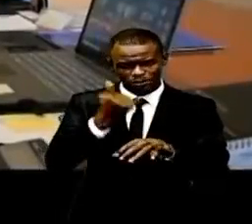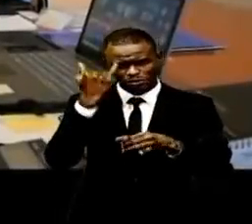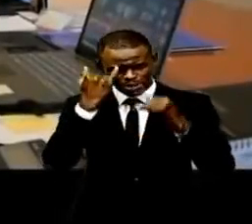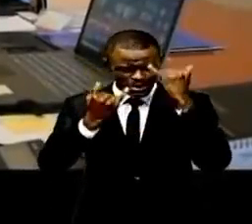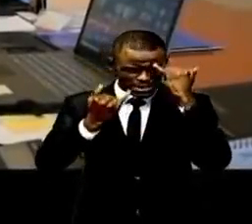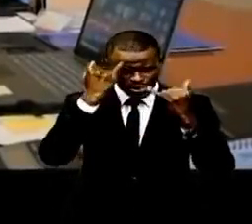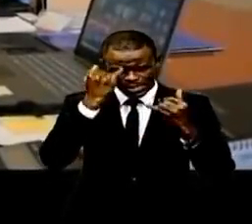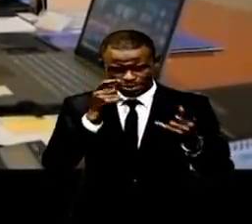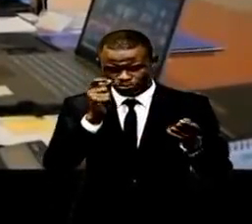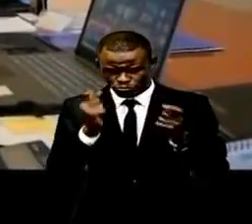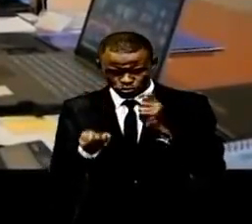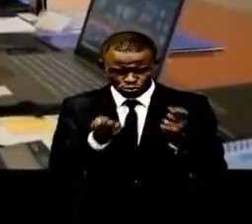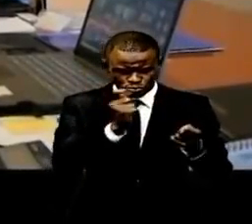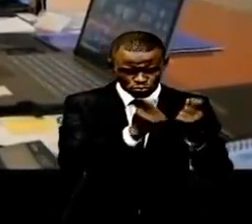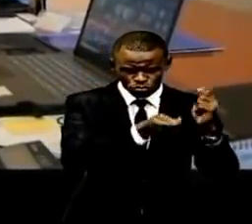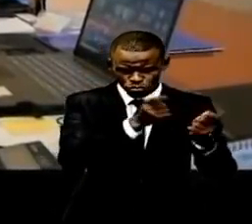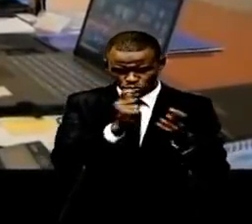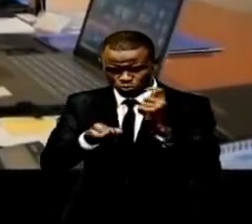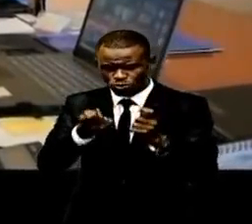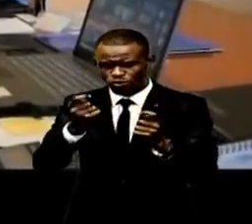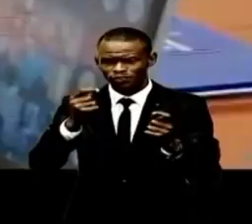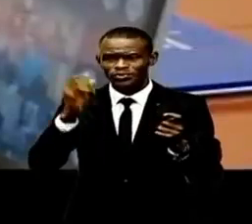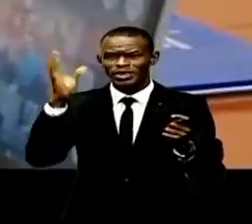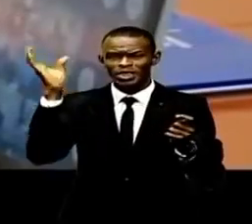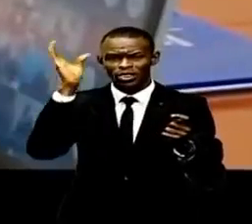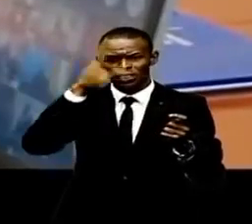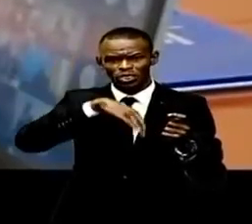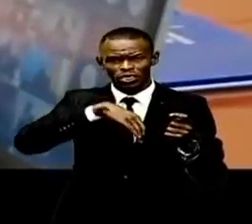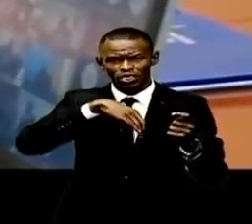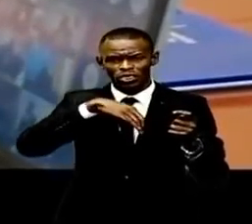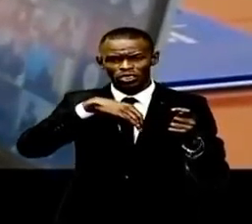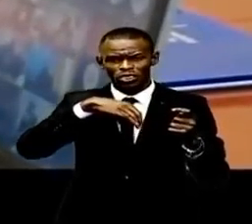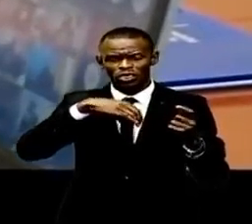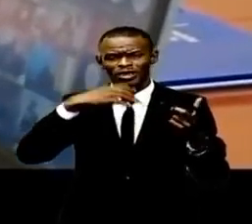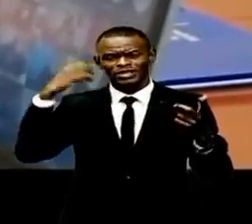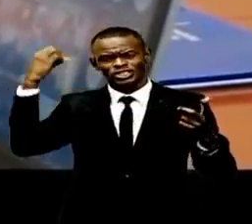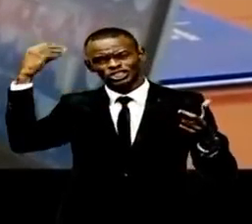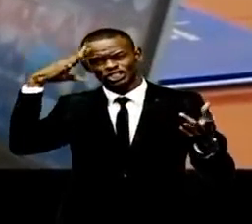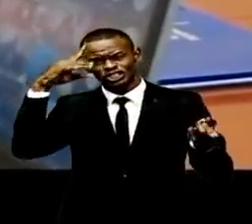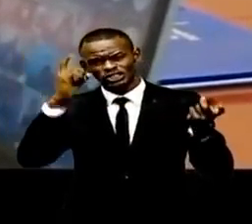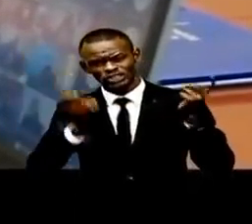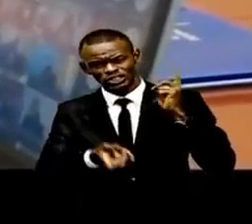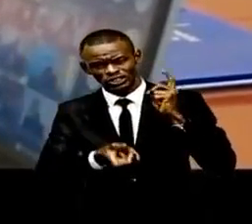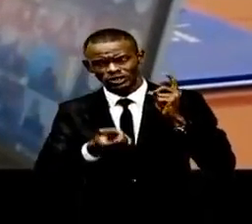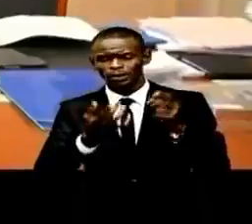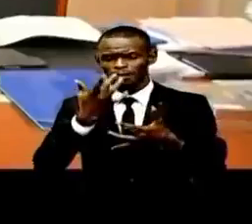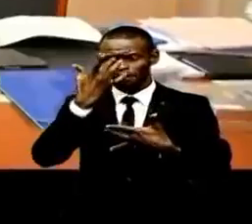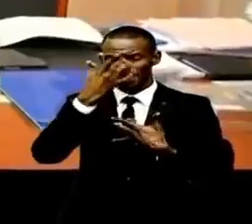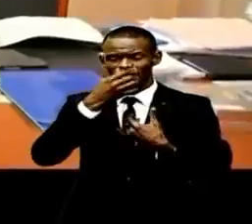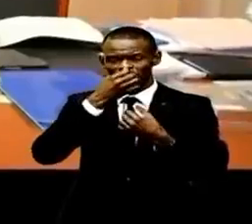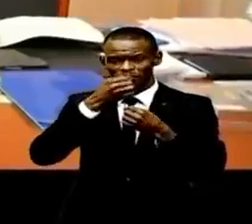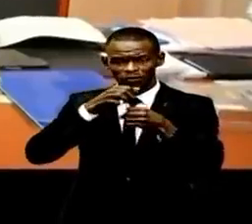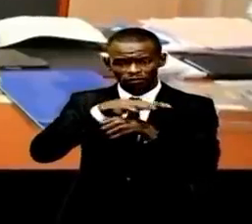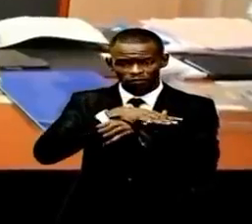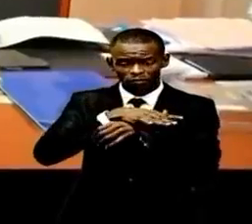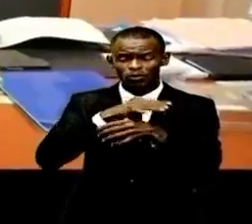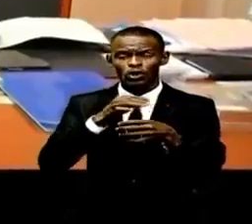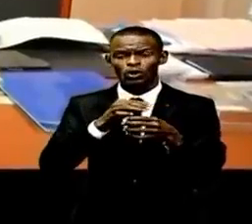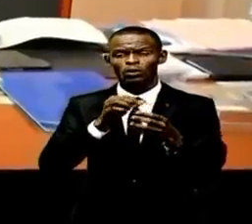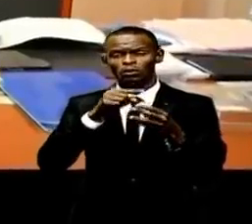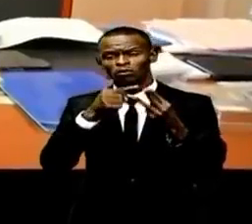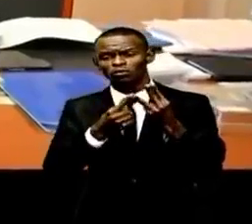aux effets pervers dus au changement climatique, à la pandémie à Covid-19 et à la crise induite par les conflits